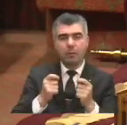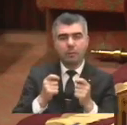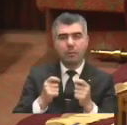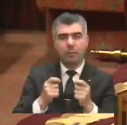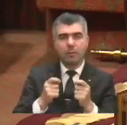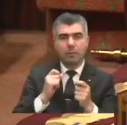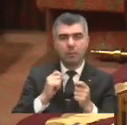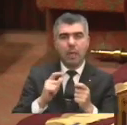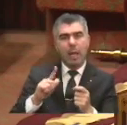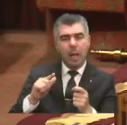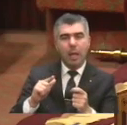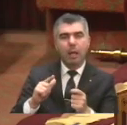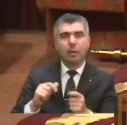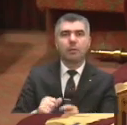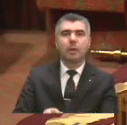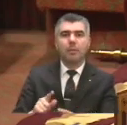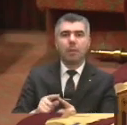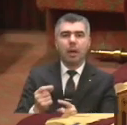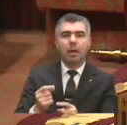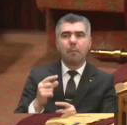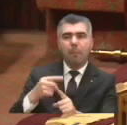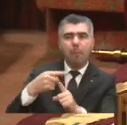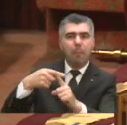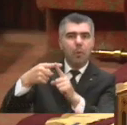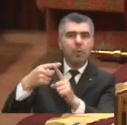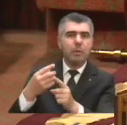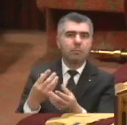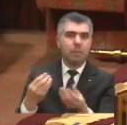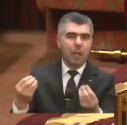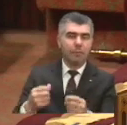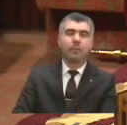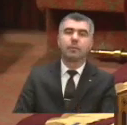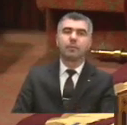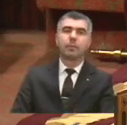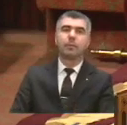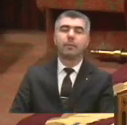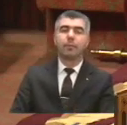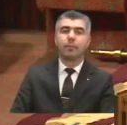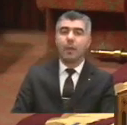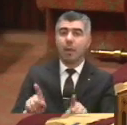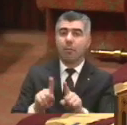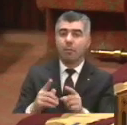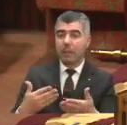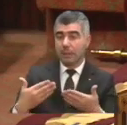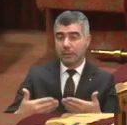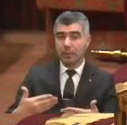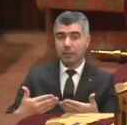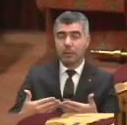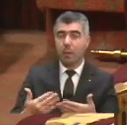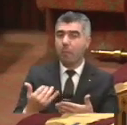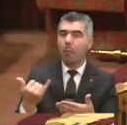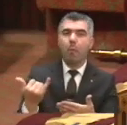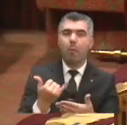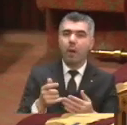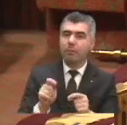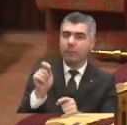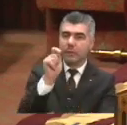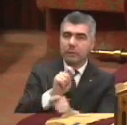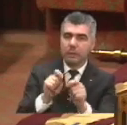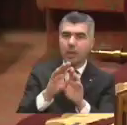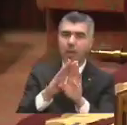تنشوف تلاعبات يمكن في الاسعار اظن ان الحلول خصها تكون حلول هيكليه وهنشتغل